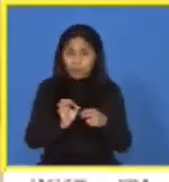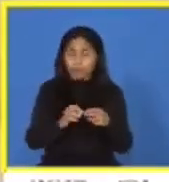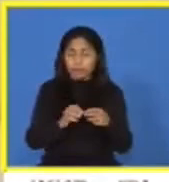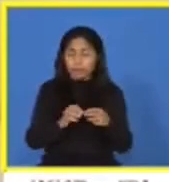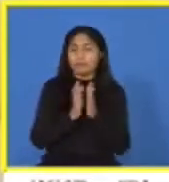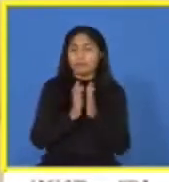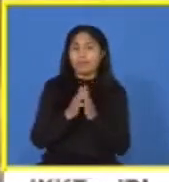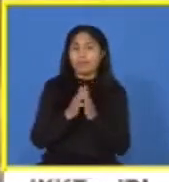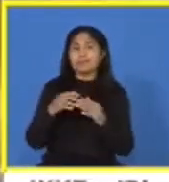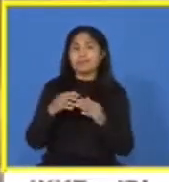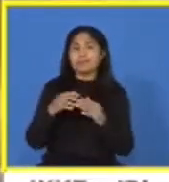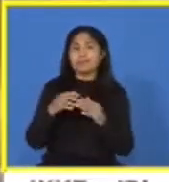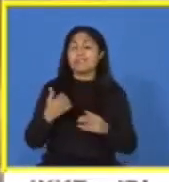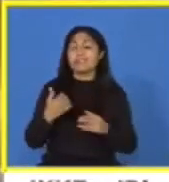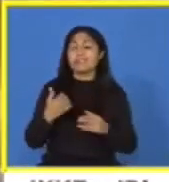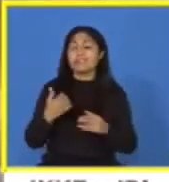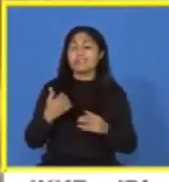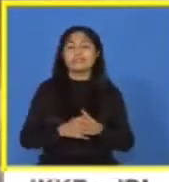Dan